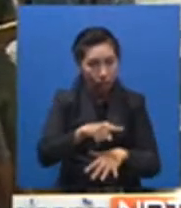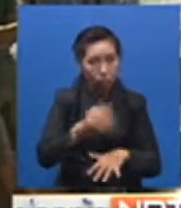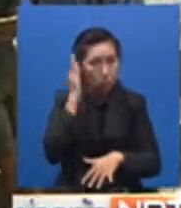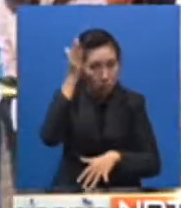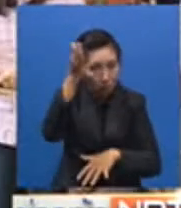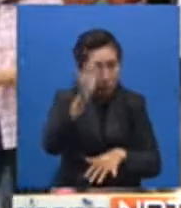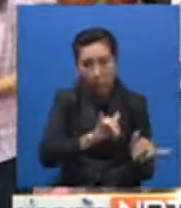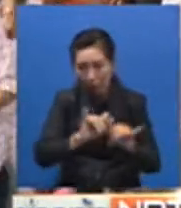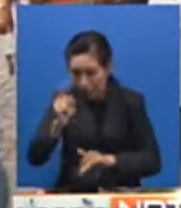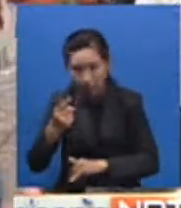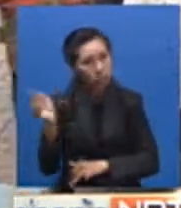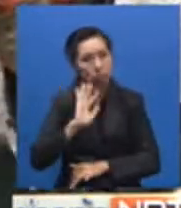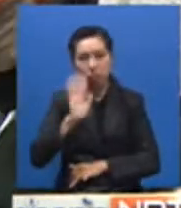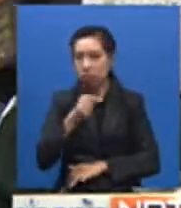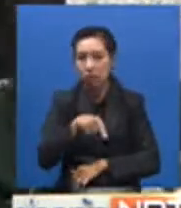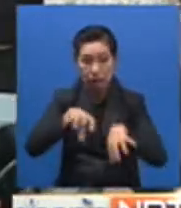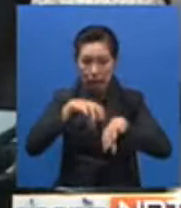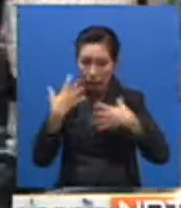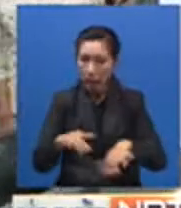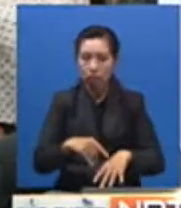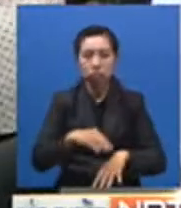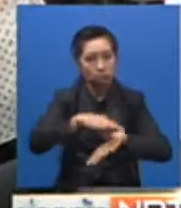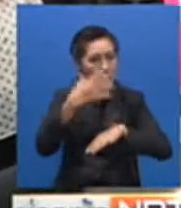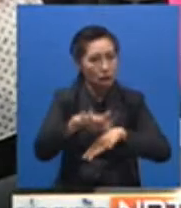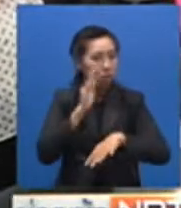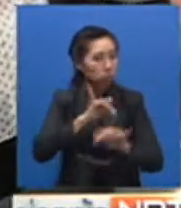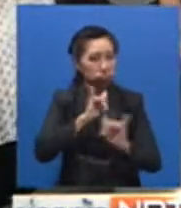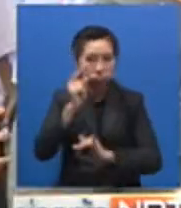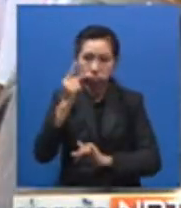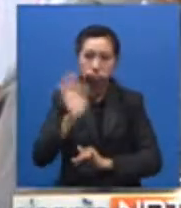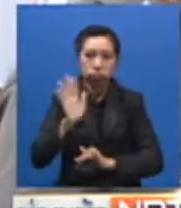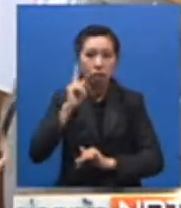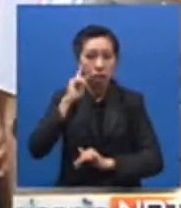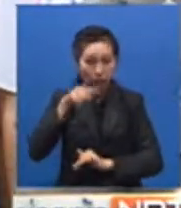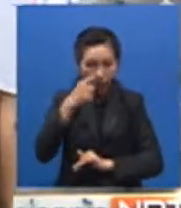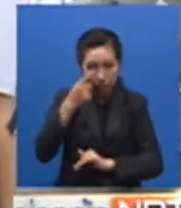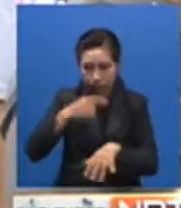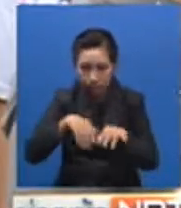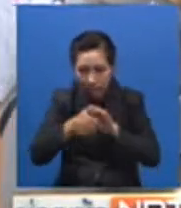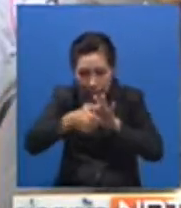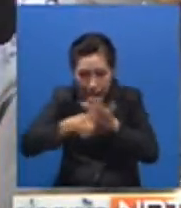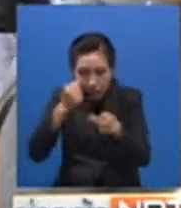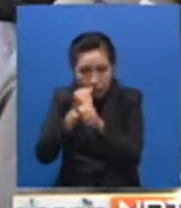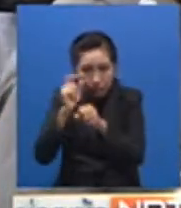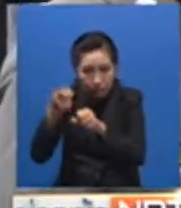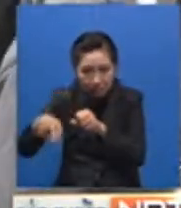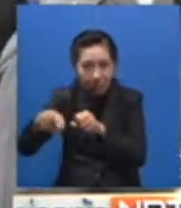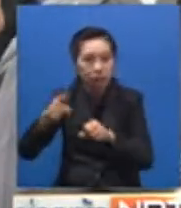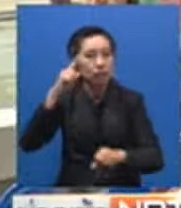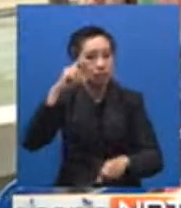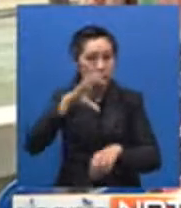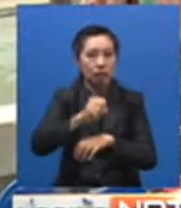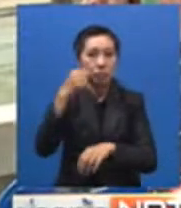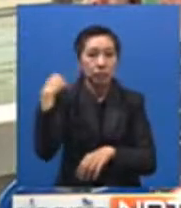หากฝ่าฝืนจะดำเนินการจับกุมดำเนินคดีทันทีและหากพบว่ามีพื้นที่ใดปล่อยปละละเลยที่มีการค้าขาย